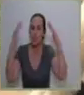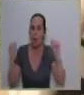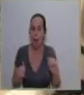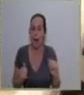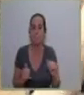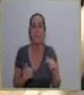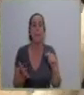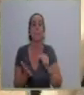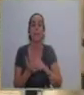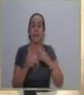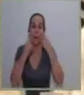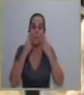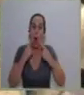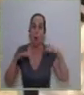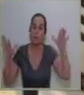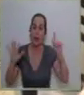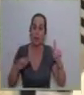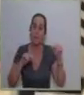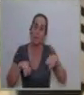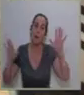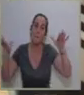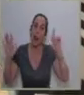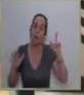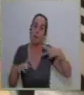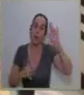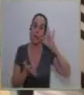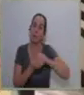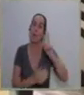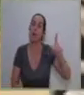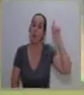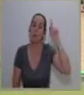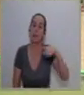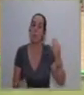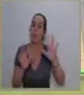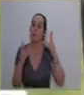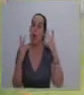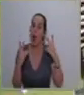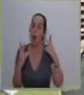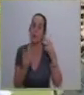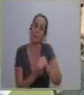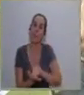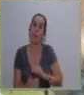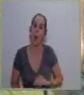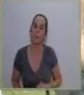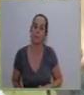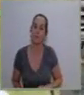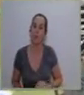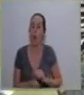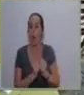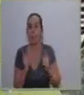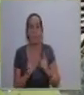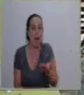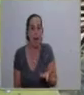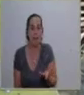תראי, בעיקרון דמעות של מלאכים מגיעות מהמלאכים שלרוב נמצאים בשמיים, וזה משהו מאוד חשוב במתכון. או בקצרה,